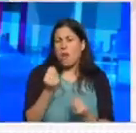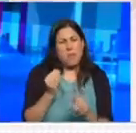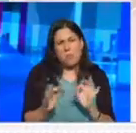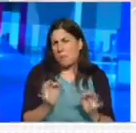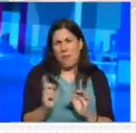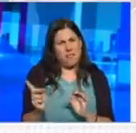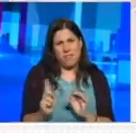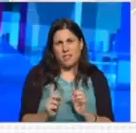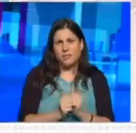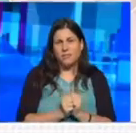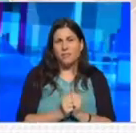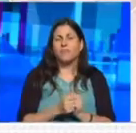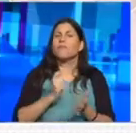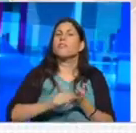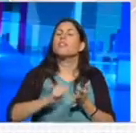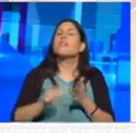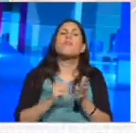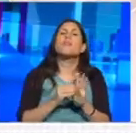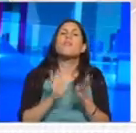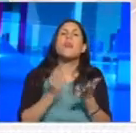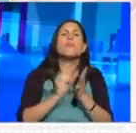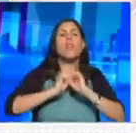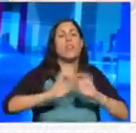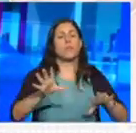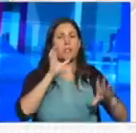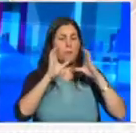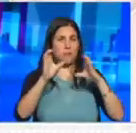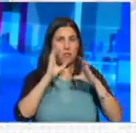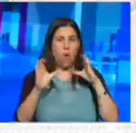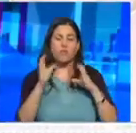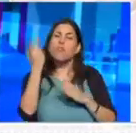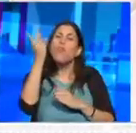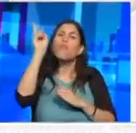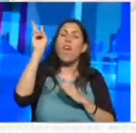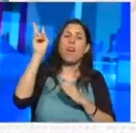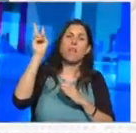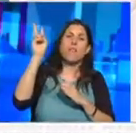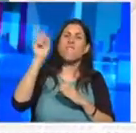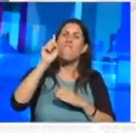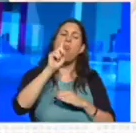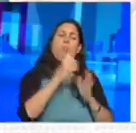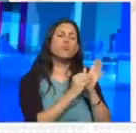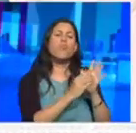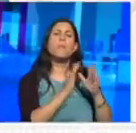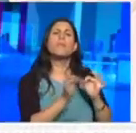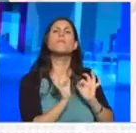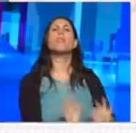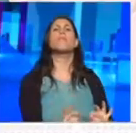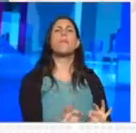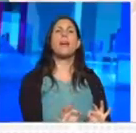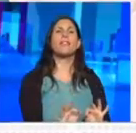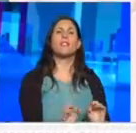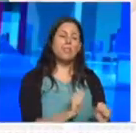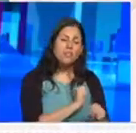משפטי. זאת אומרת, היא נכתבה כדי להתפרסם בתקשורת הרבה יותר מאשר כדי לגשת לבית משפט בתום לב עם איזו